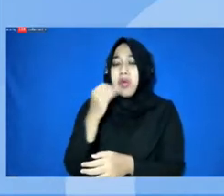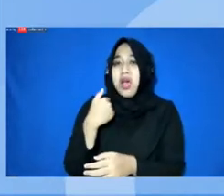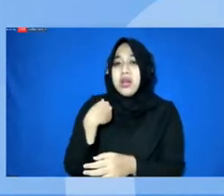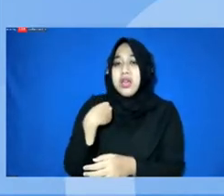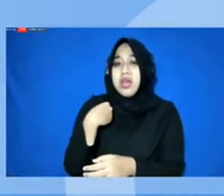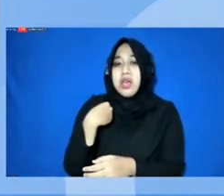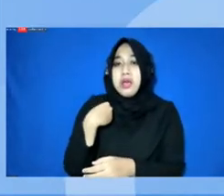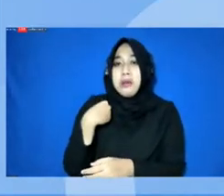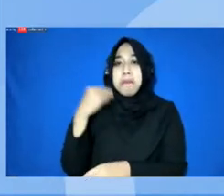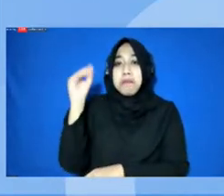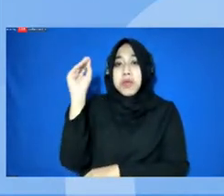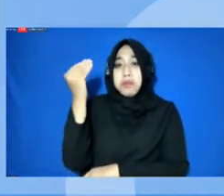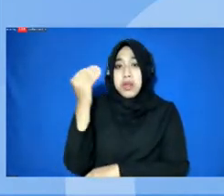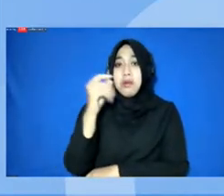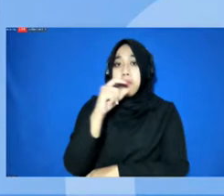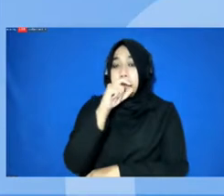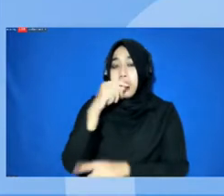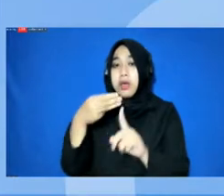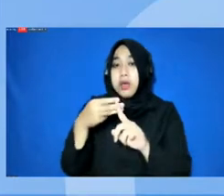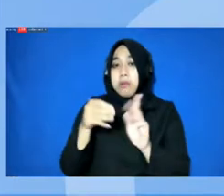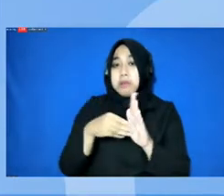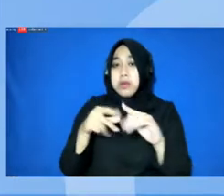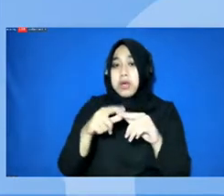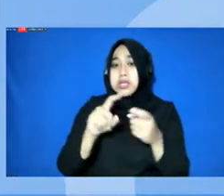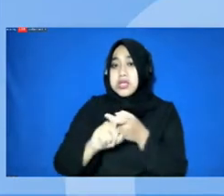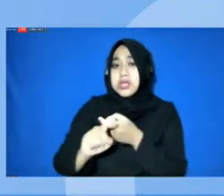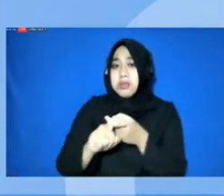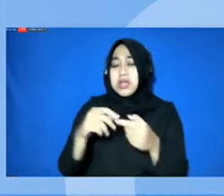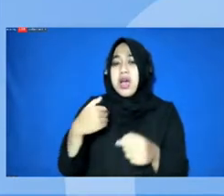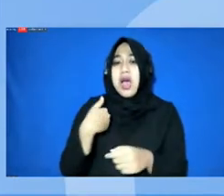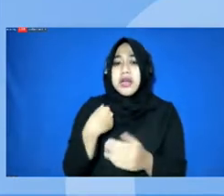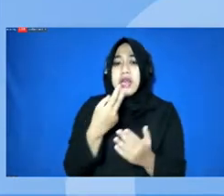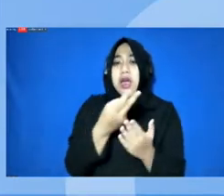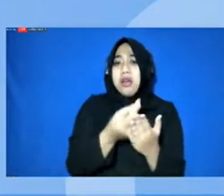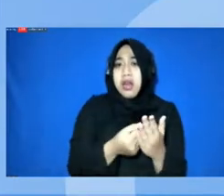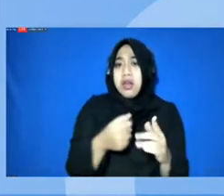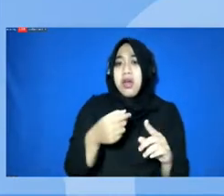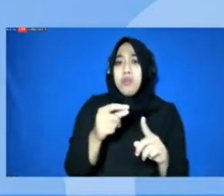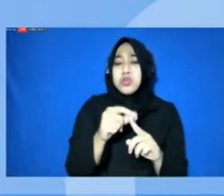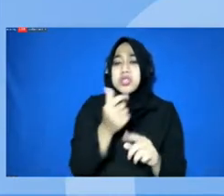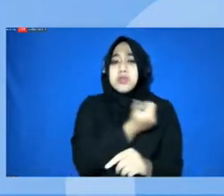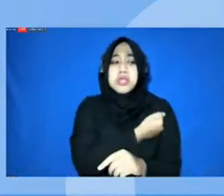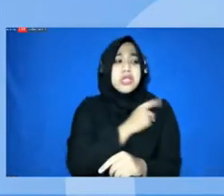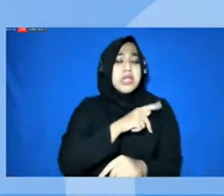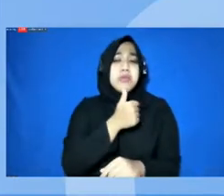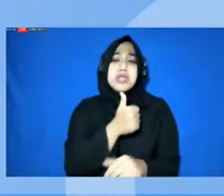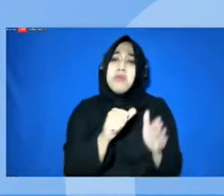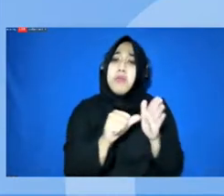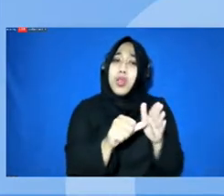saya, dan seterusnya. Kadang-kadang ada pendanaan Puskesmas, bisa-bisa kita bantu apa gitu. Nah, jadi dengan memperkuat lini